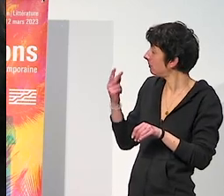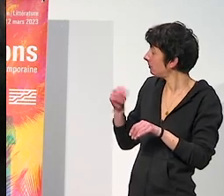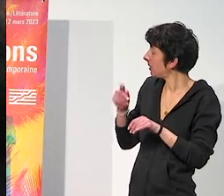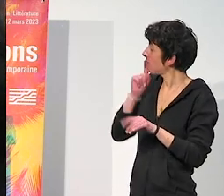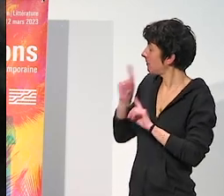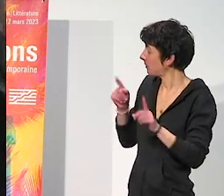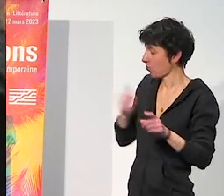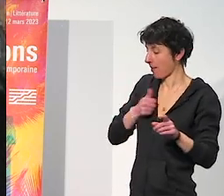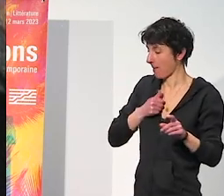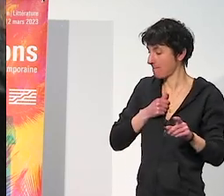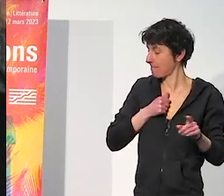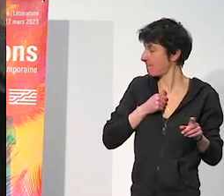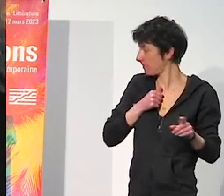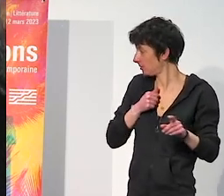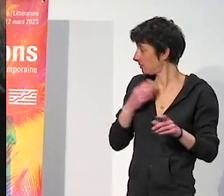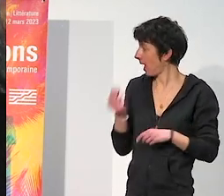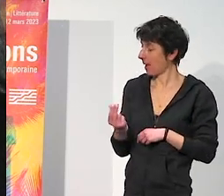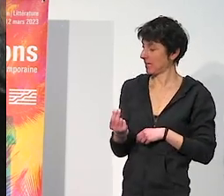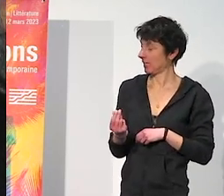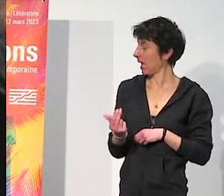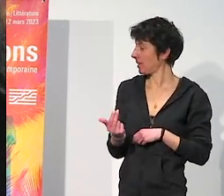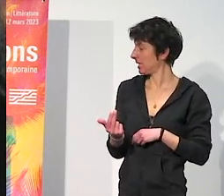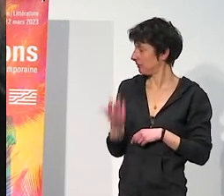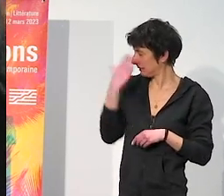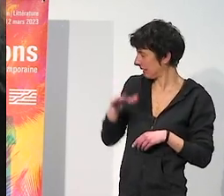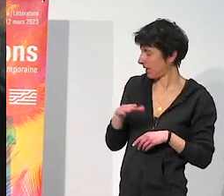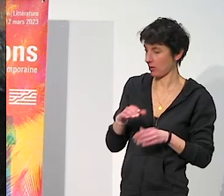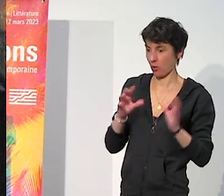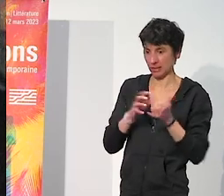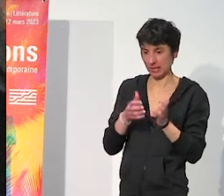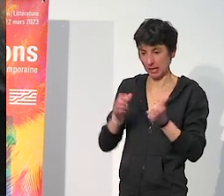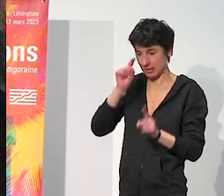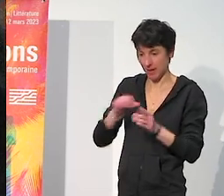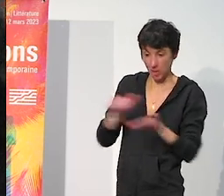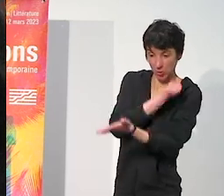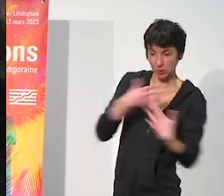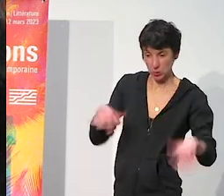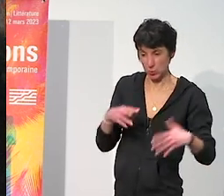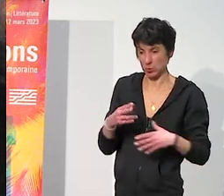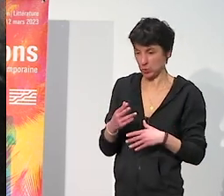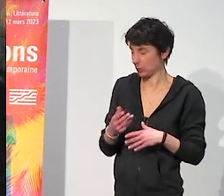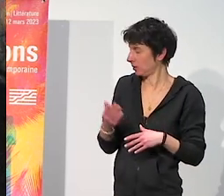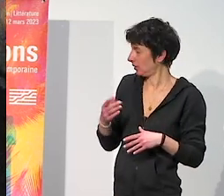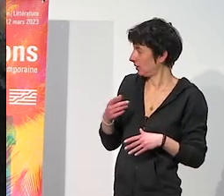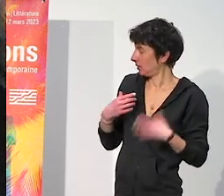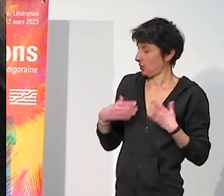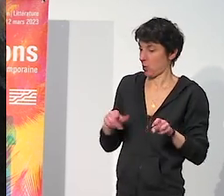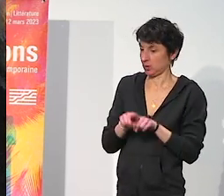étant arménienne, c'est compliqué de parler d'un génocide. C'est compliqué, dans une famille, de parler de la Shoah.